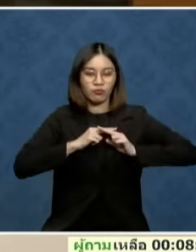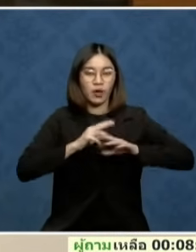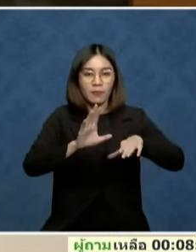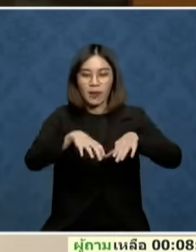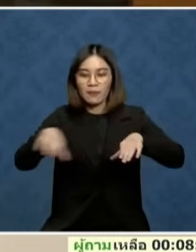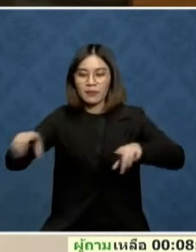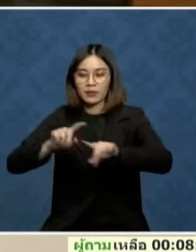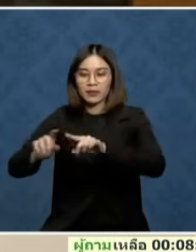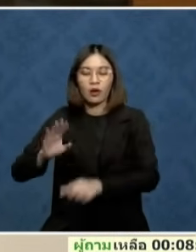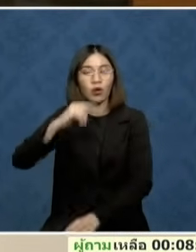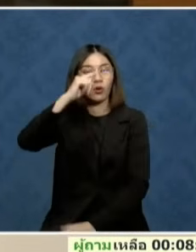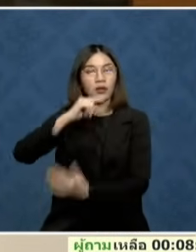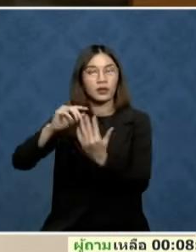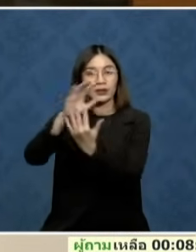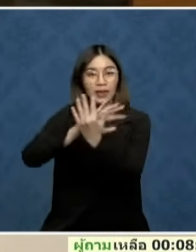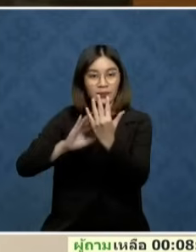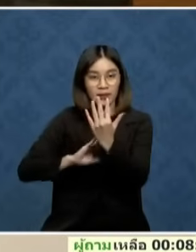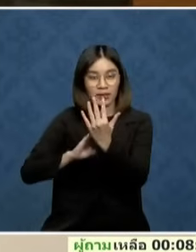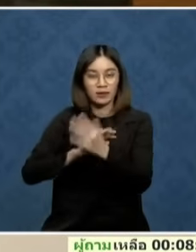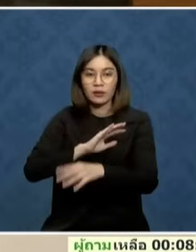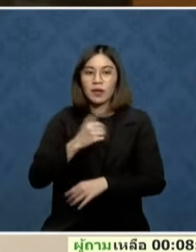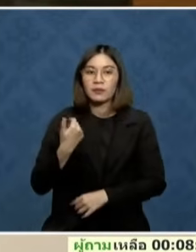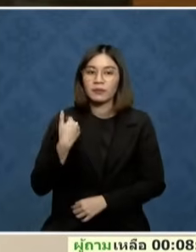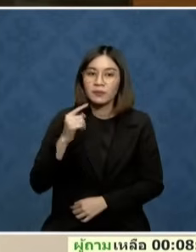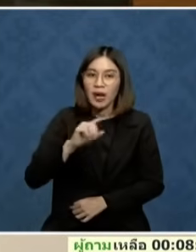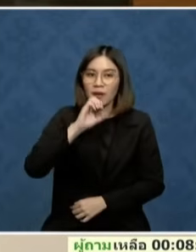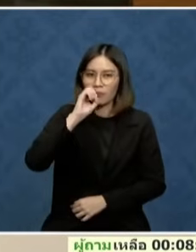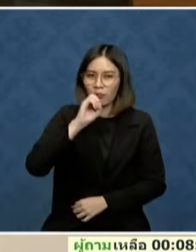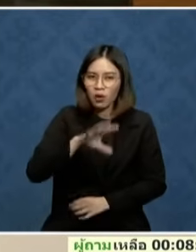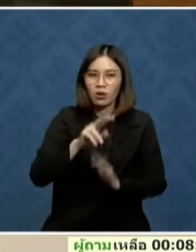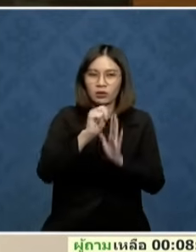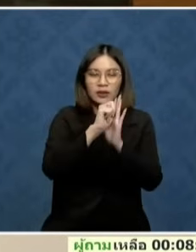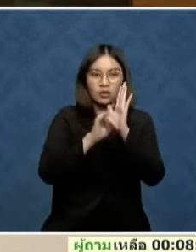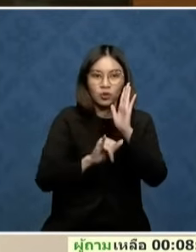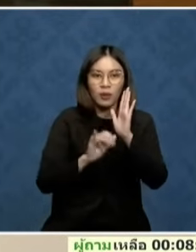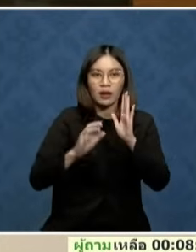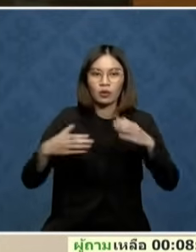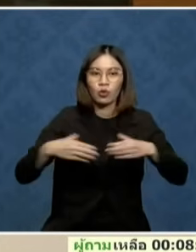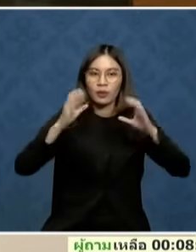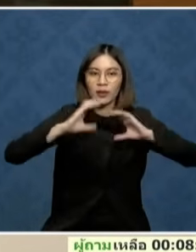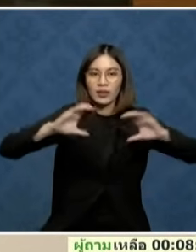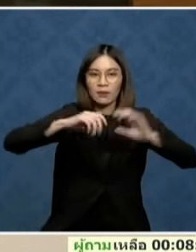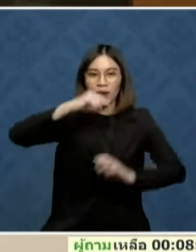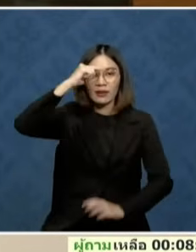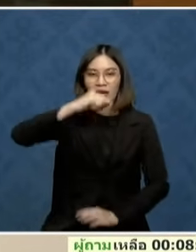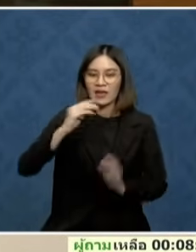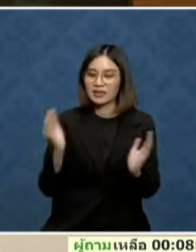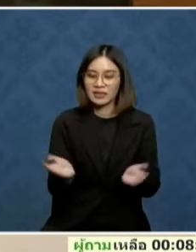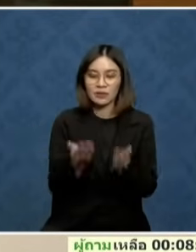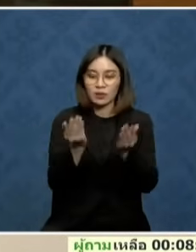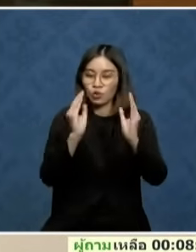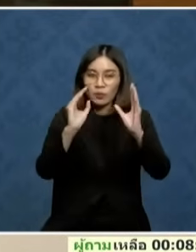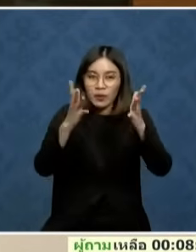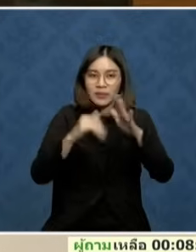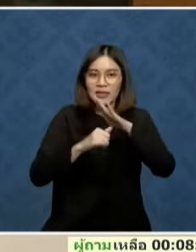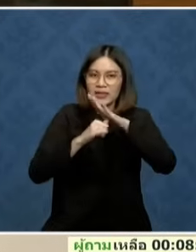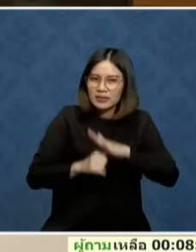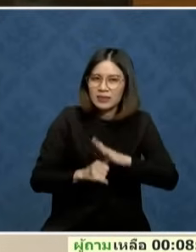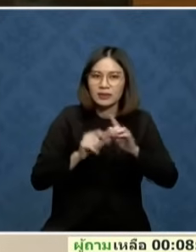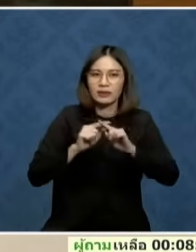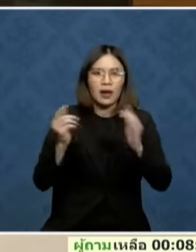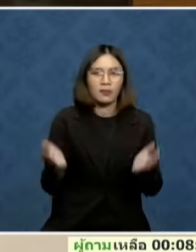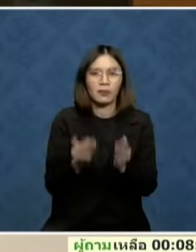แห่งของไทยรวมทั้งได้ยืนยันนโยบายของรัฐบาลไทยที่จะไม่สนับสนุนการละเมิดสิทธิมนุษย